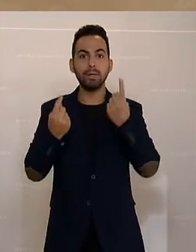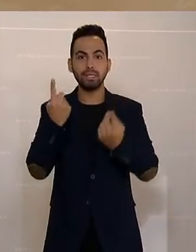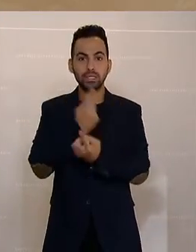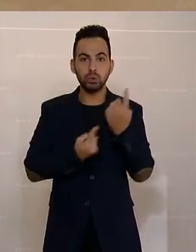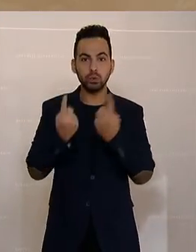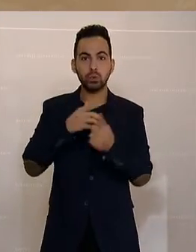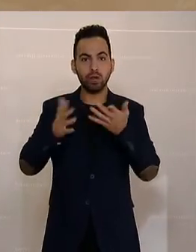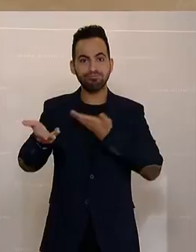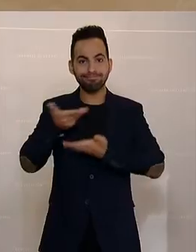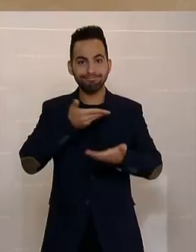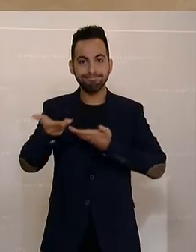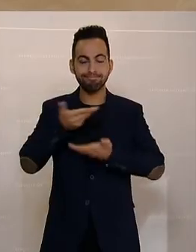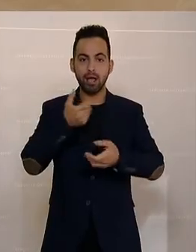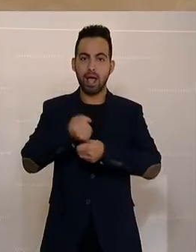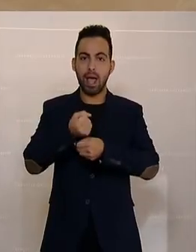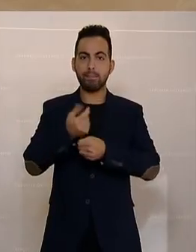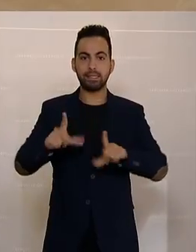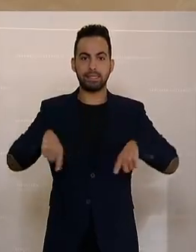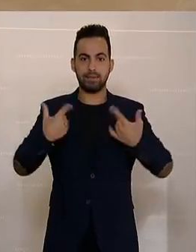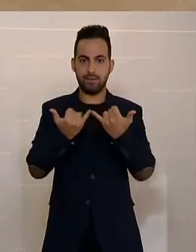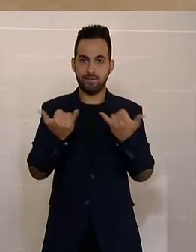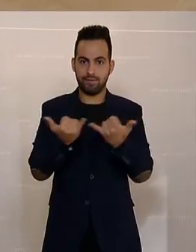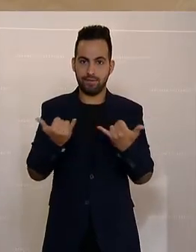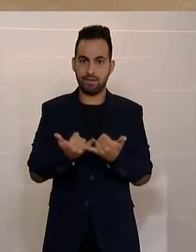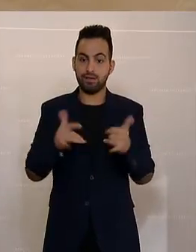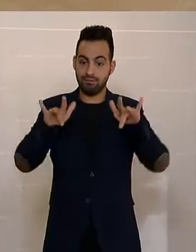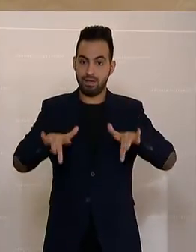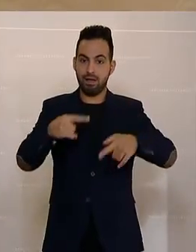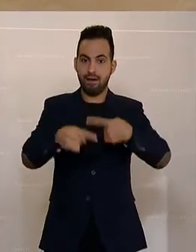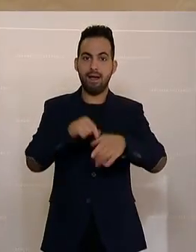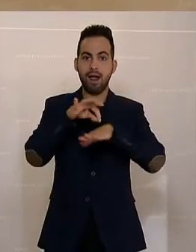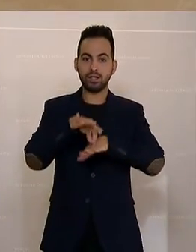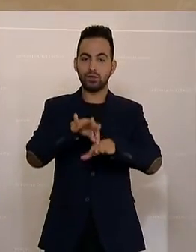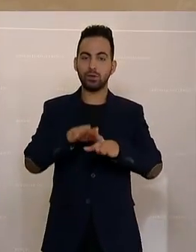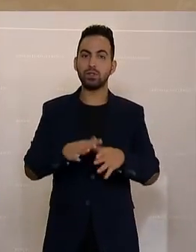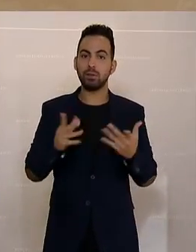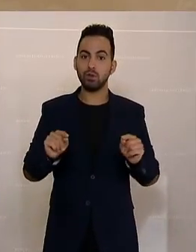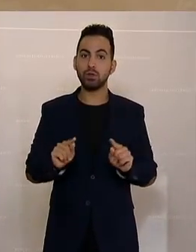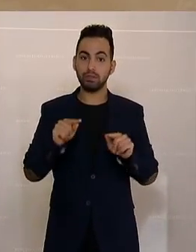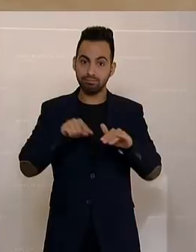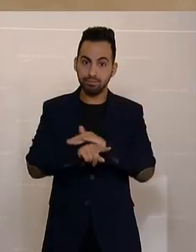Situationen im Arbeitsleben. Und das heißt, Sie haben dort